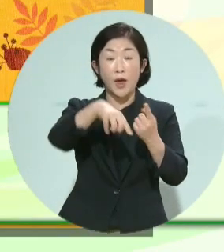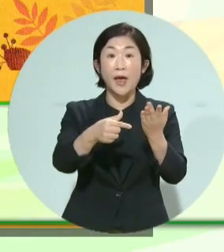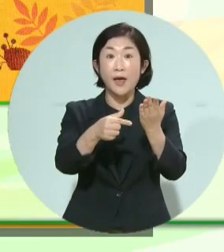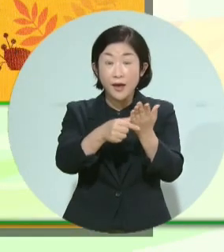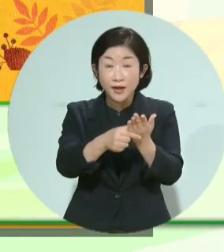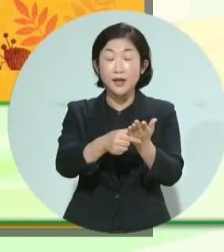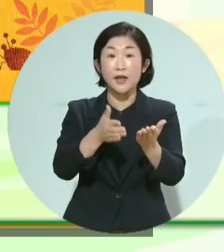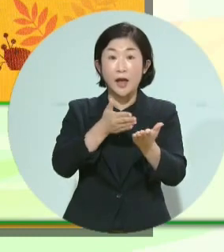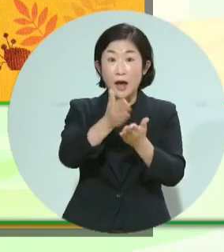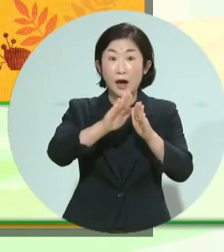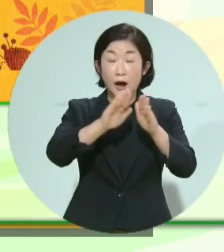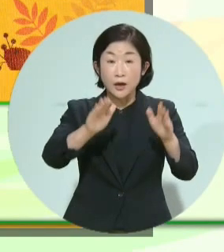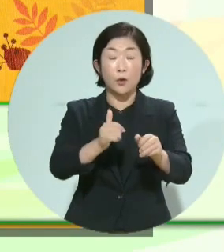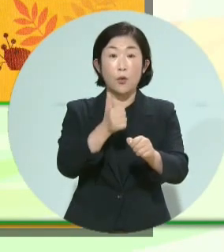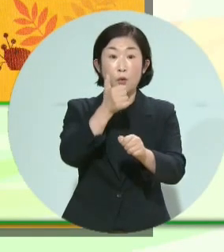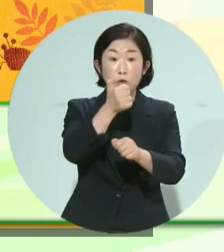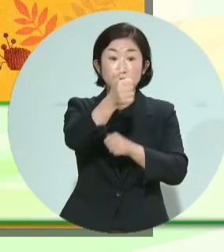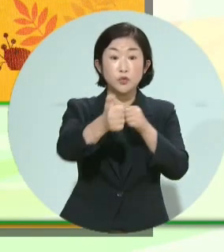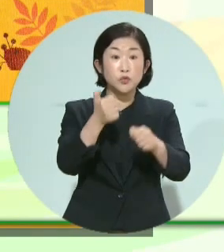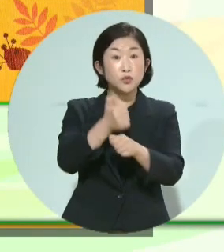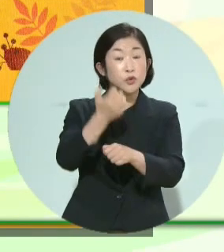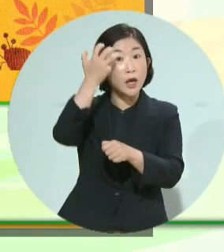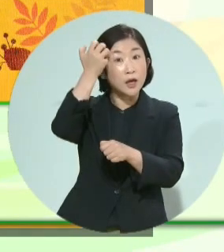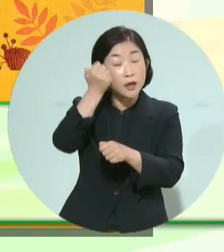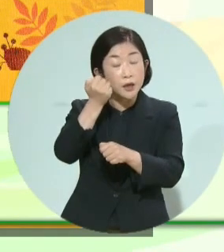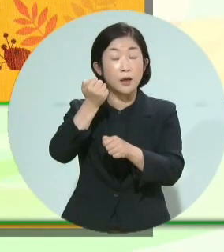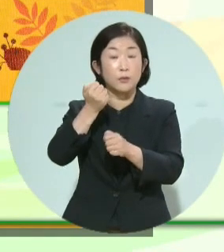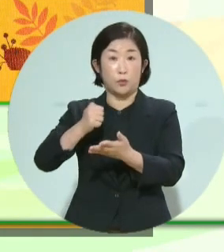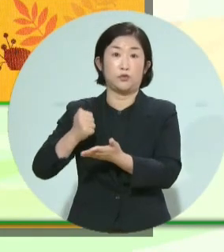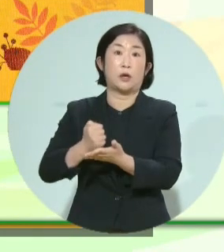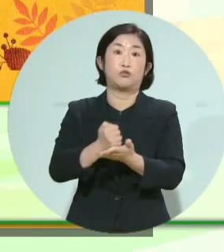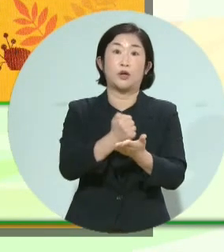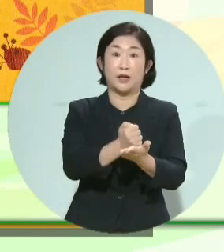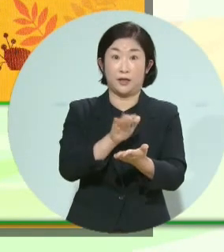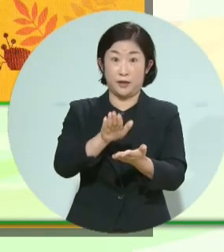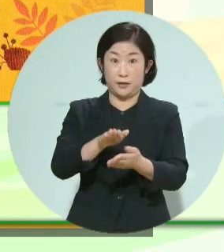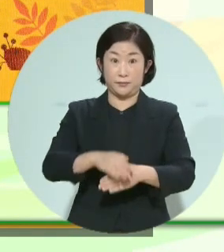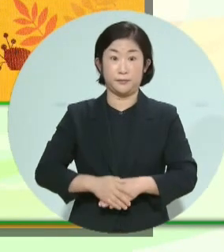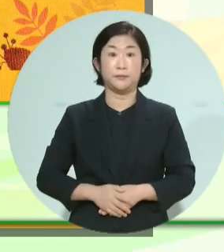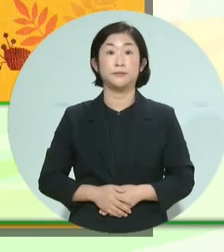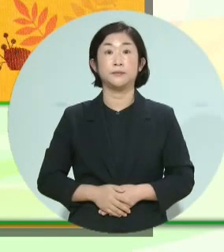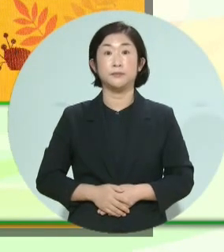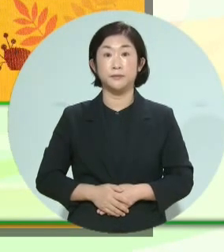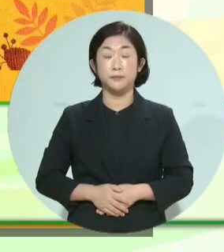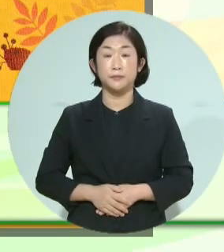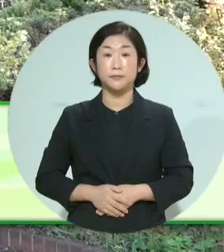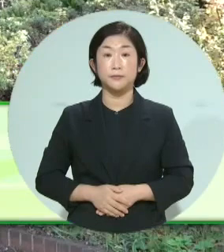業50周年を記念して実施しているスタンプラリーです。